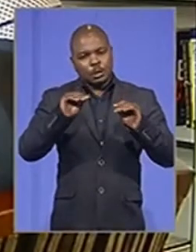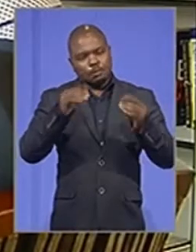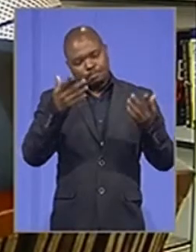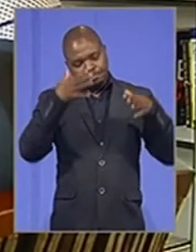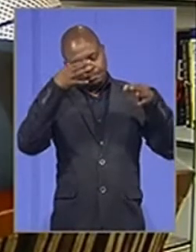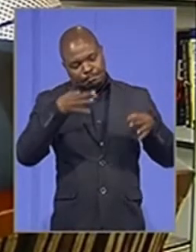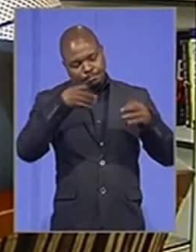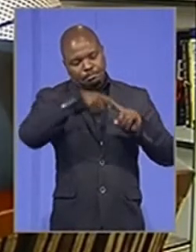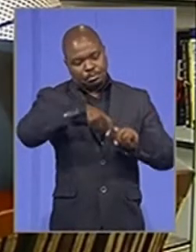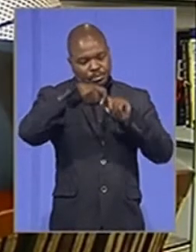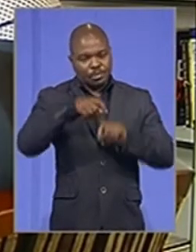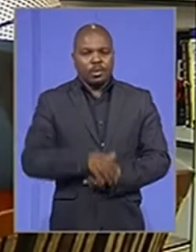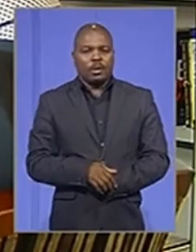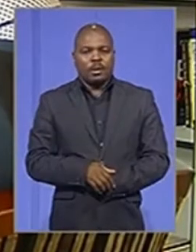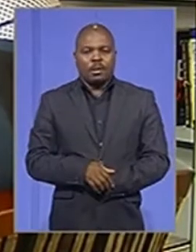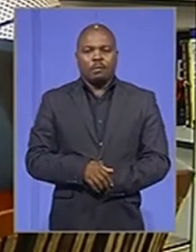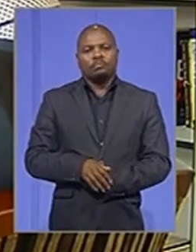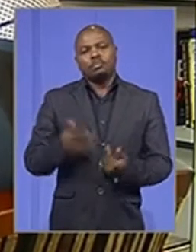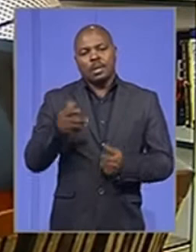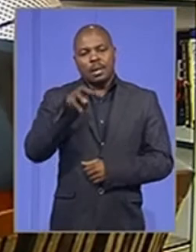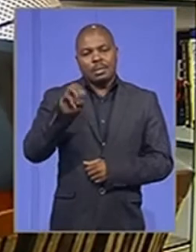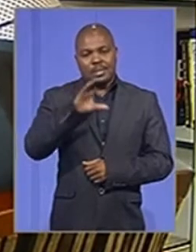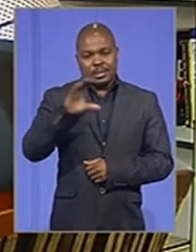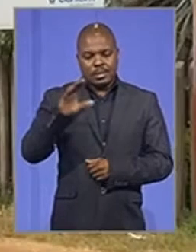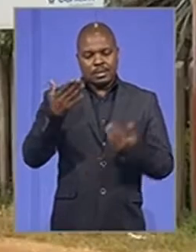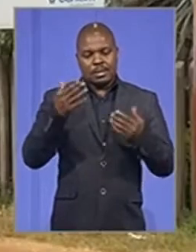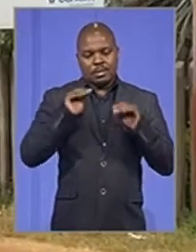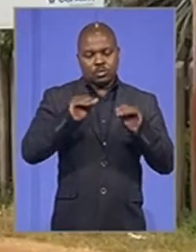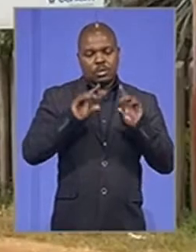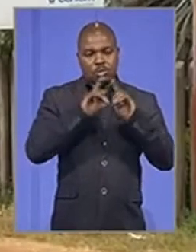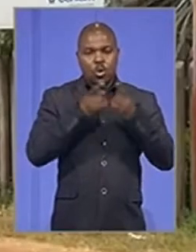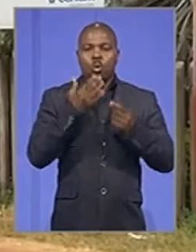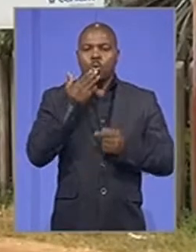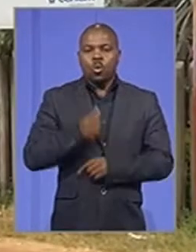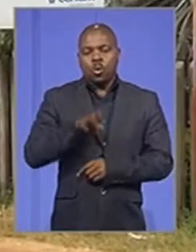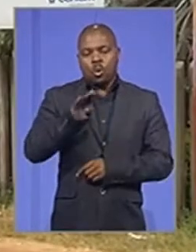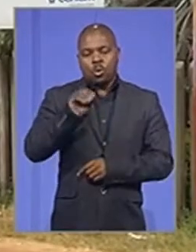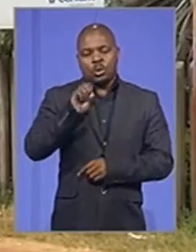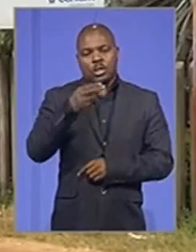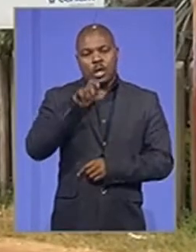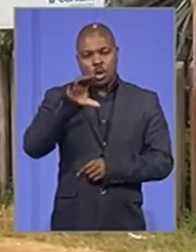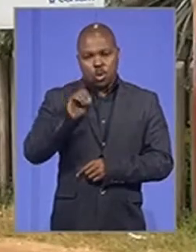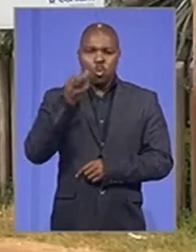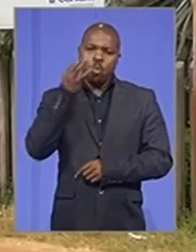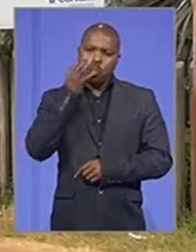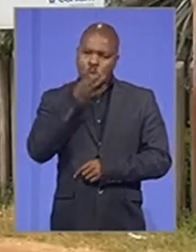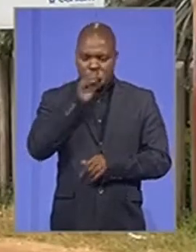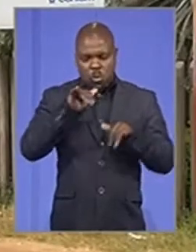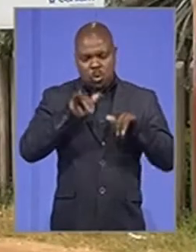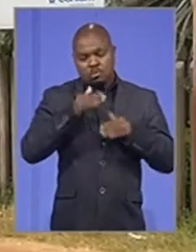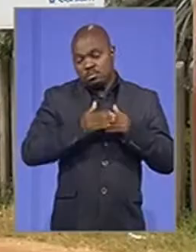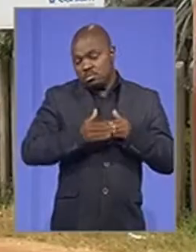video yeo. Mokgotlapetiši wa kgoro ya thuto ka porofenseng ya Limpopo Pholi Bushielo o re ba letetše go tšea magato a mangwe